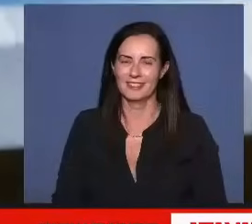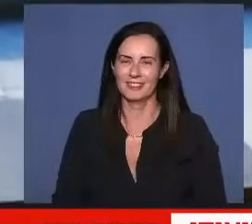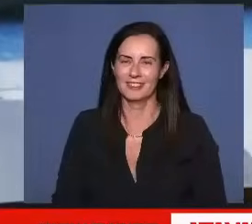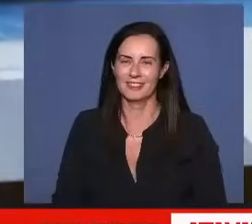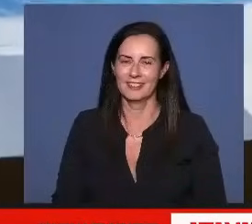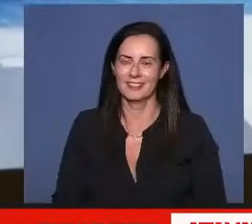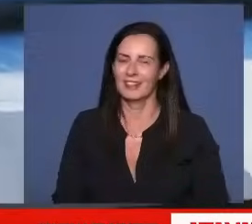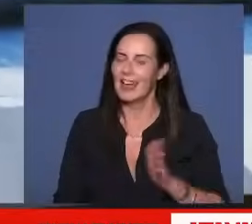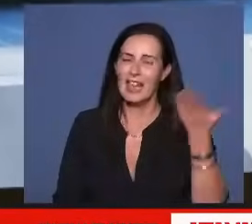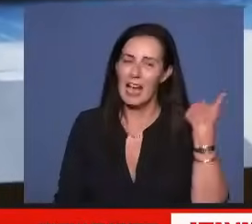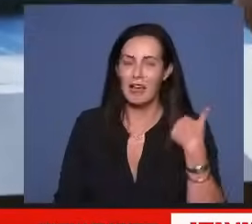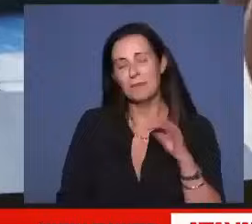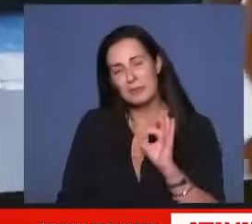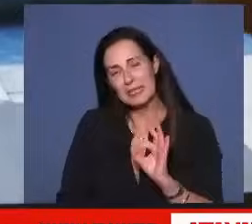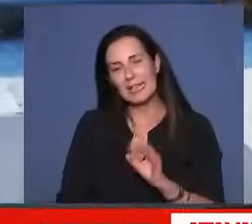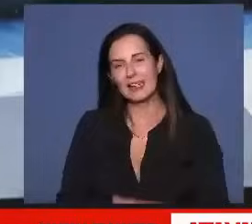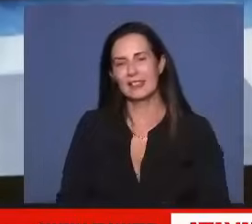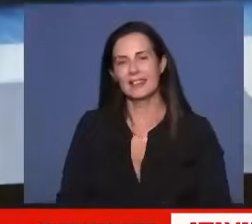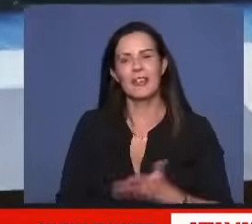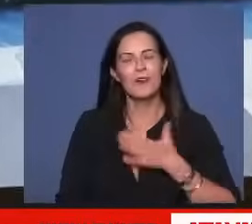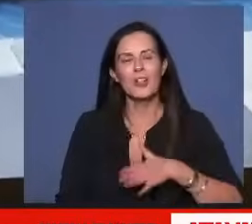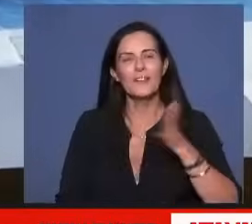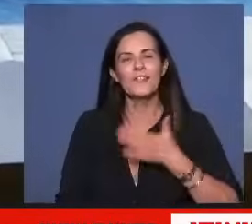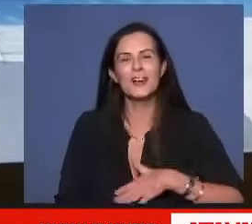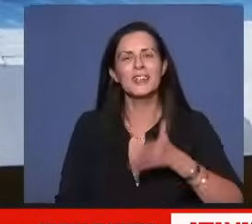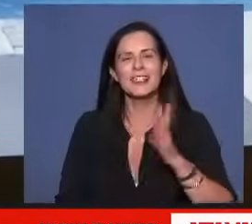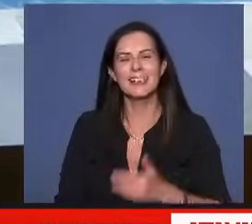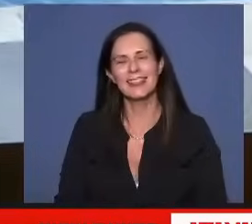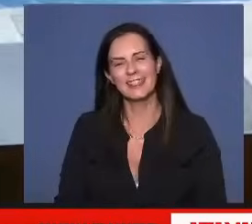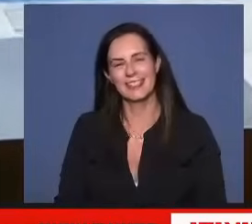איך היה? כן, לאן את רוצה ללכת?